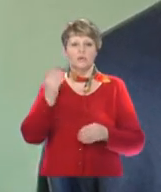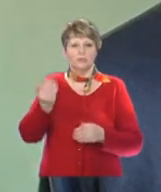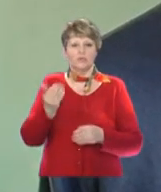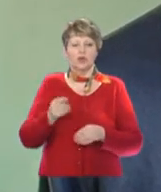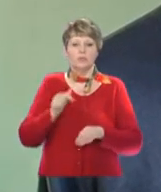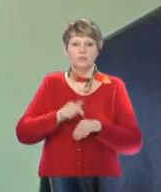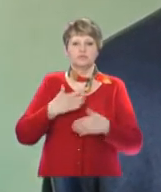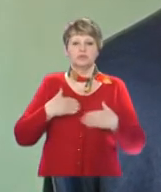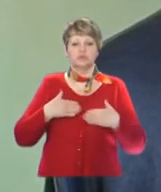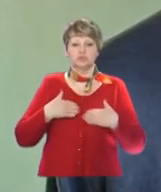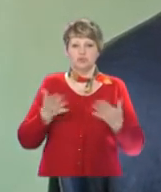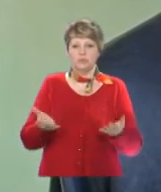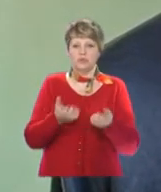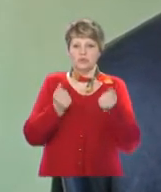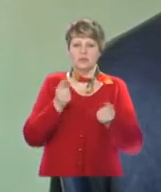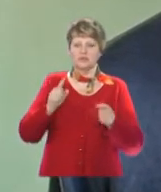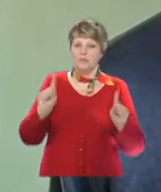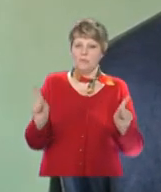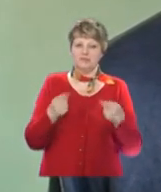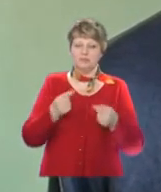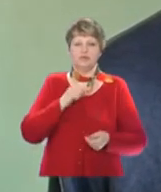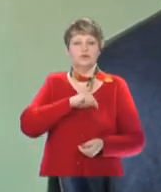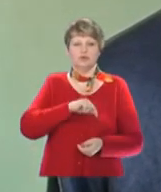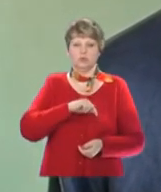підтримку, вона висприяла духом і